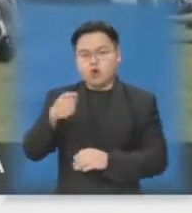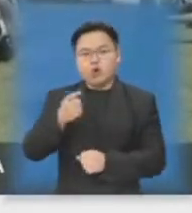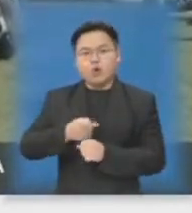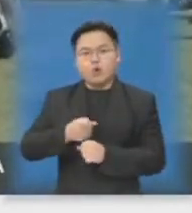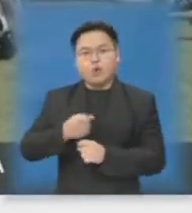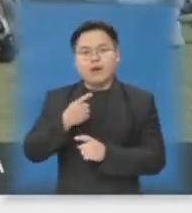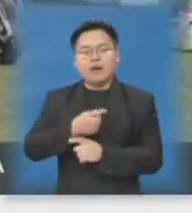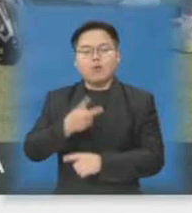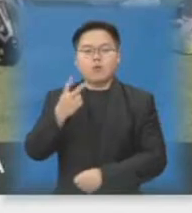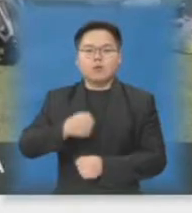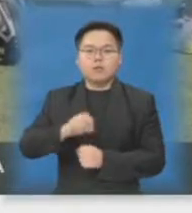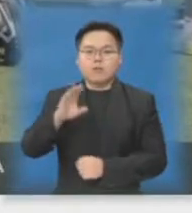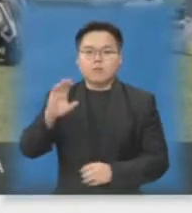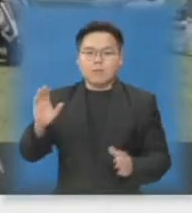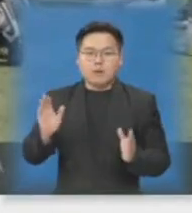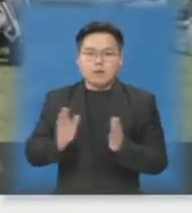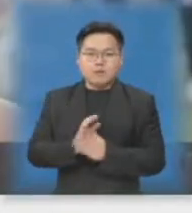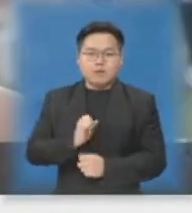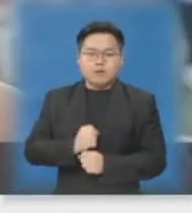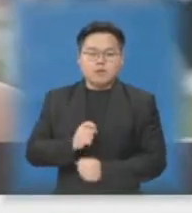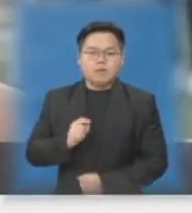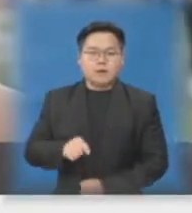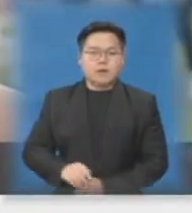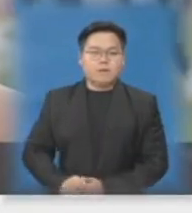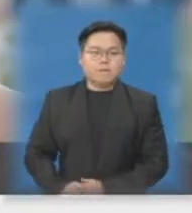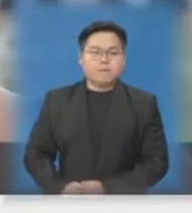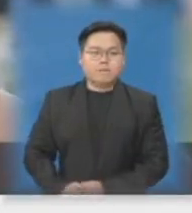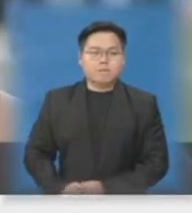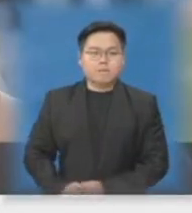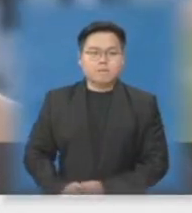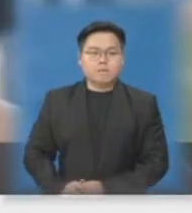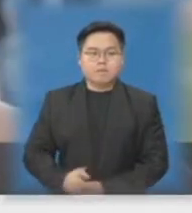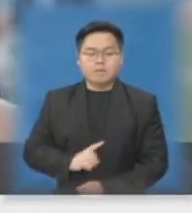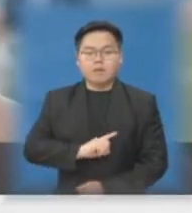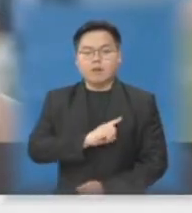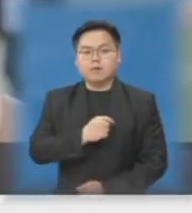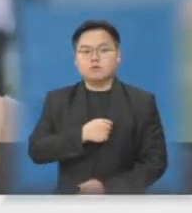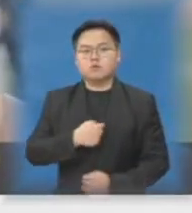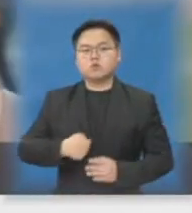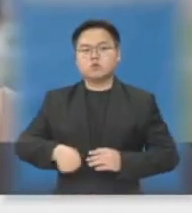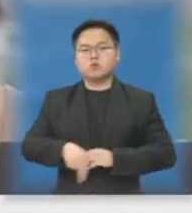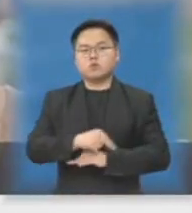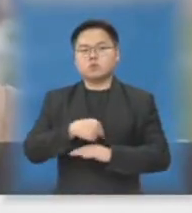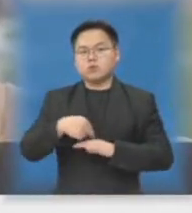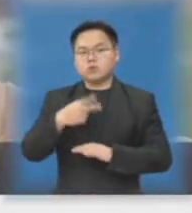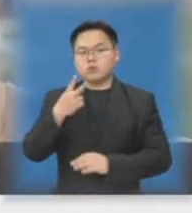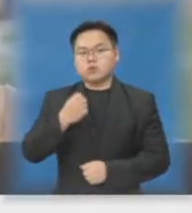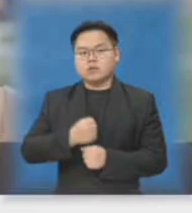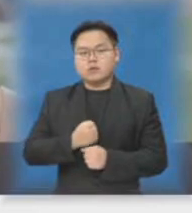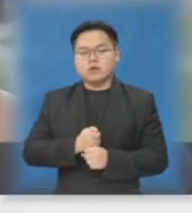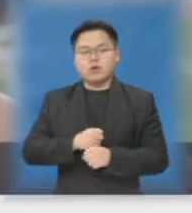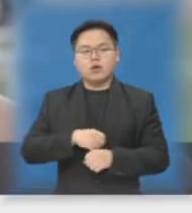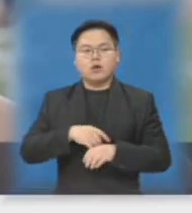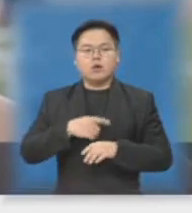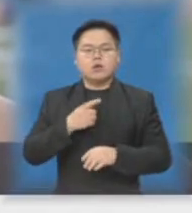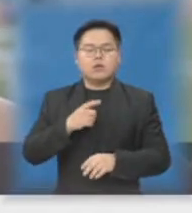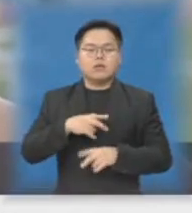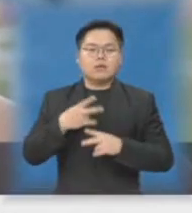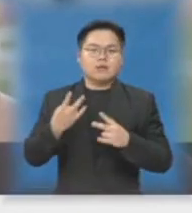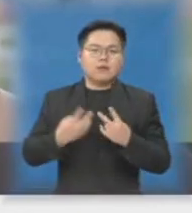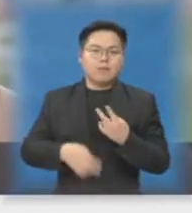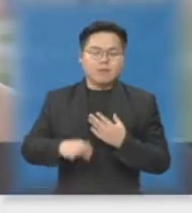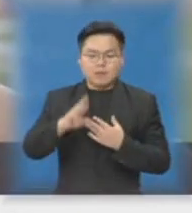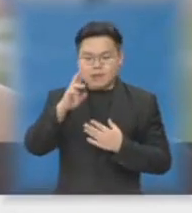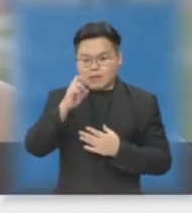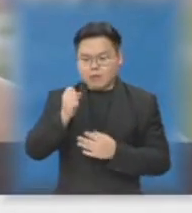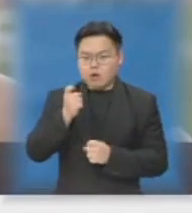ажлын байр удирдлагыг зохион байгууллаа. Баянзүрх дүүргийн хөдөлмөр халамжийн үйлчлэгийн хилтэс нийгмийн хамгаас хөдөлмөрийн яамнаас хамтран зохион